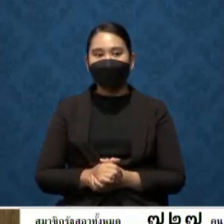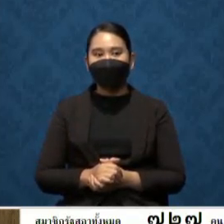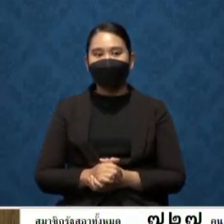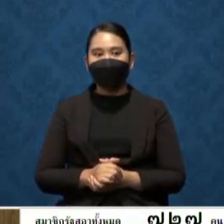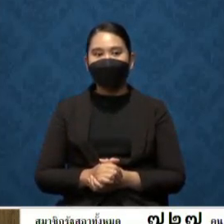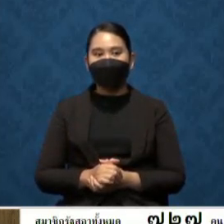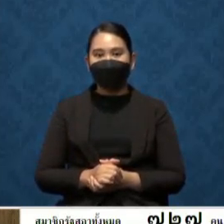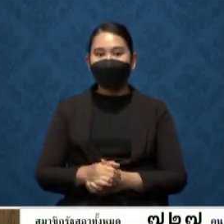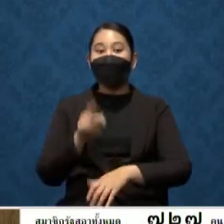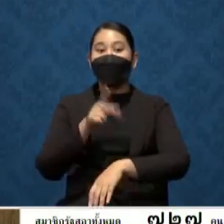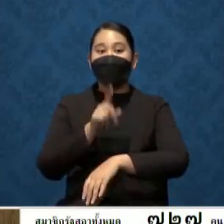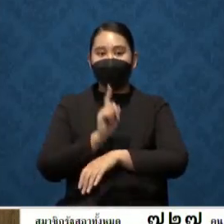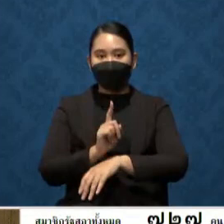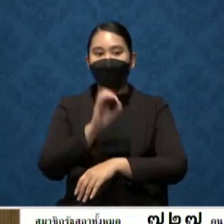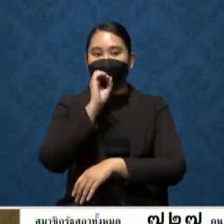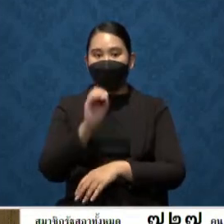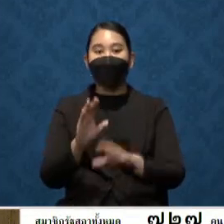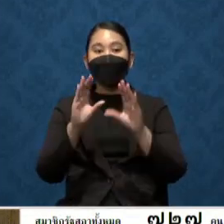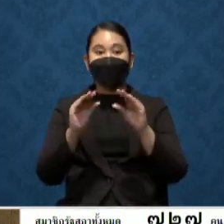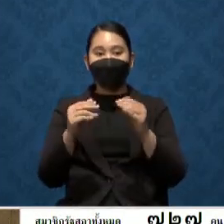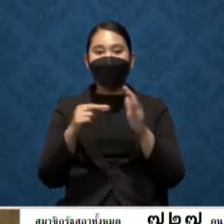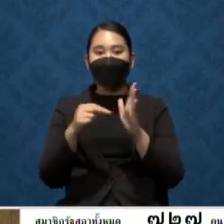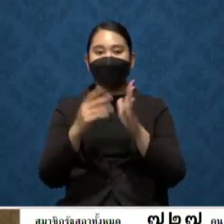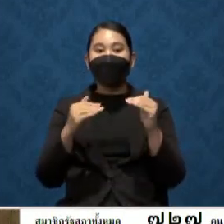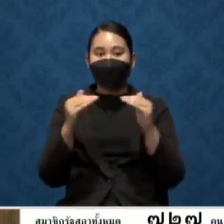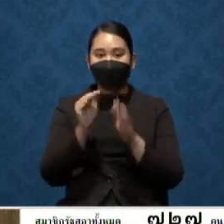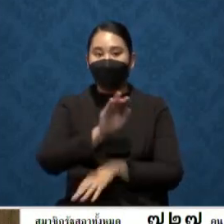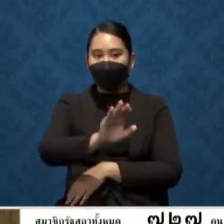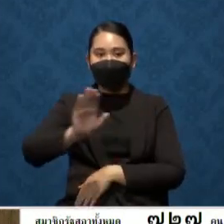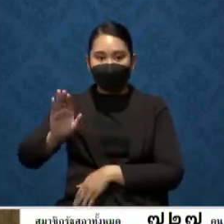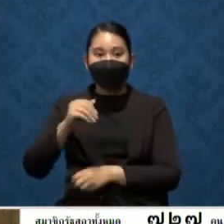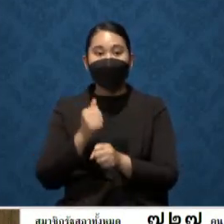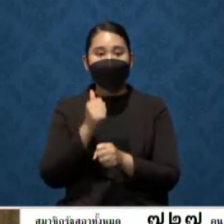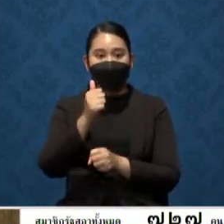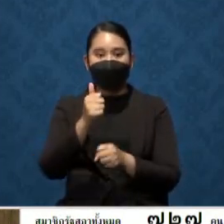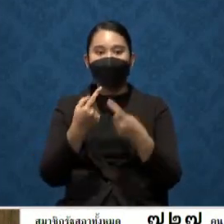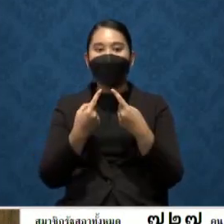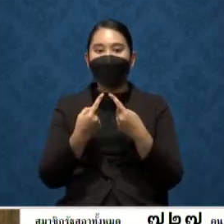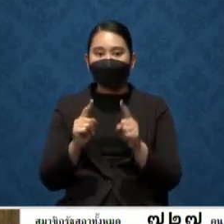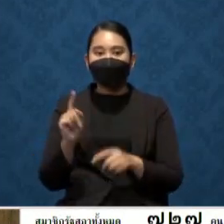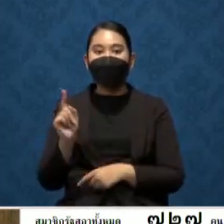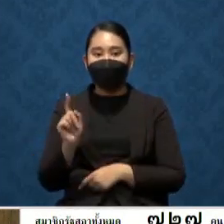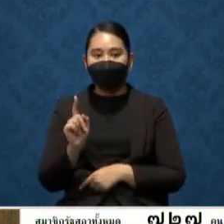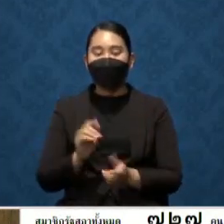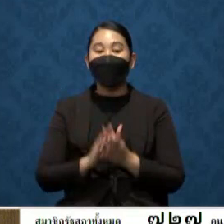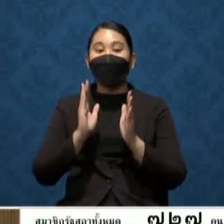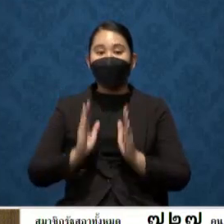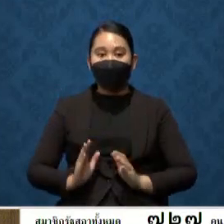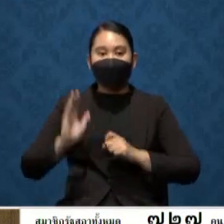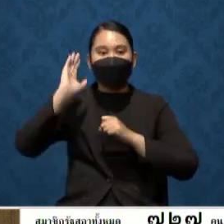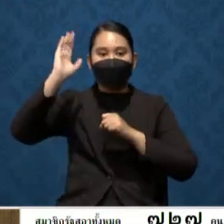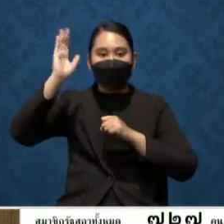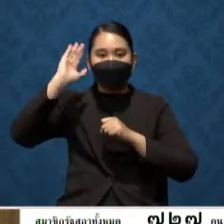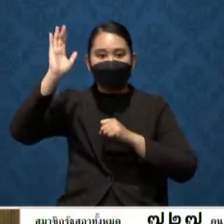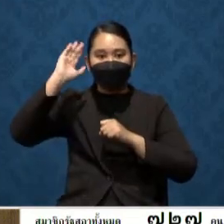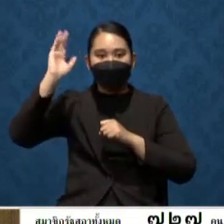แจ้งที่ประชุมไปแล้วว่ามันเป็นสิทธิ์ของแต่ละคนต่อแต่นี้ส่วนที่คนแปลยะศรีสงวน